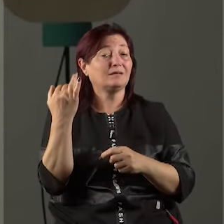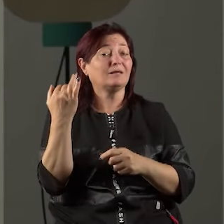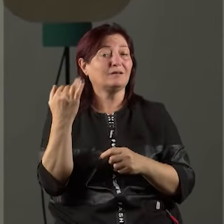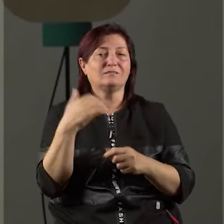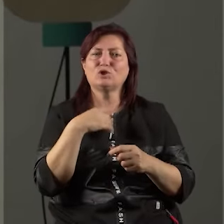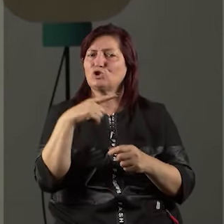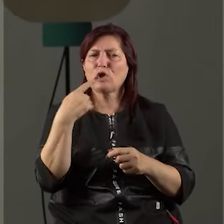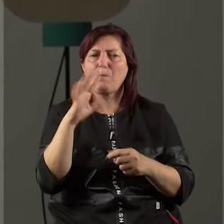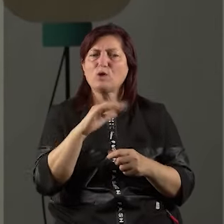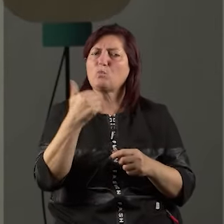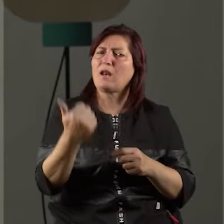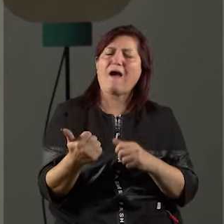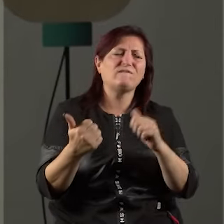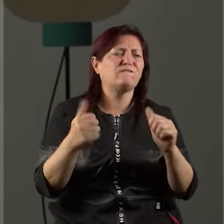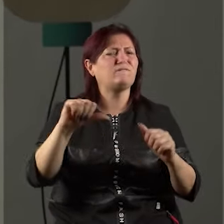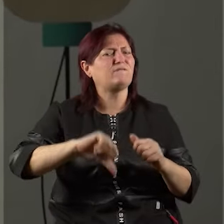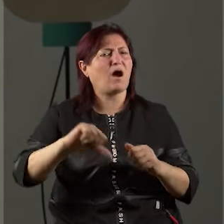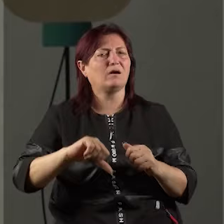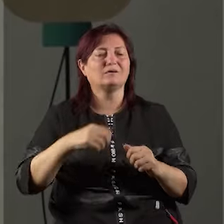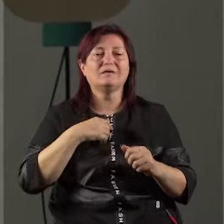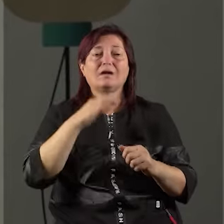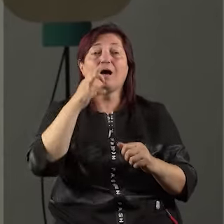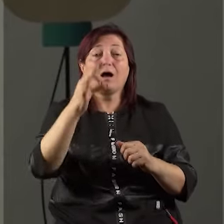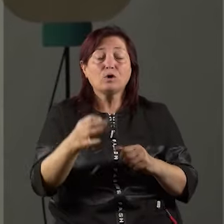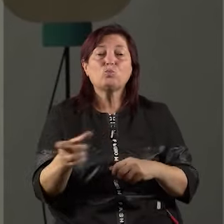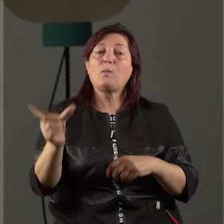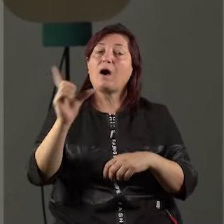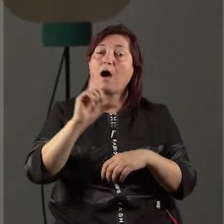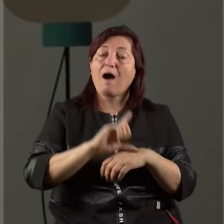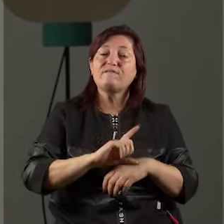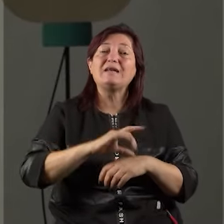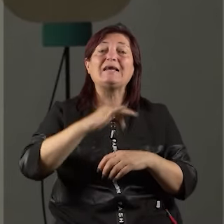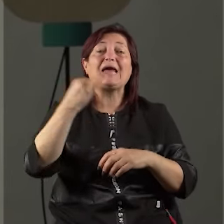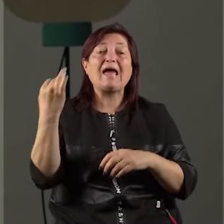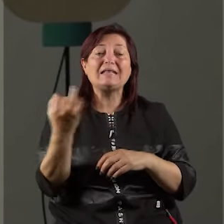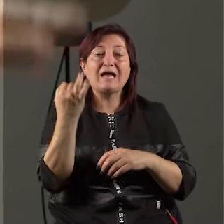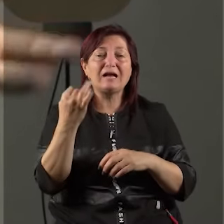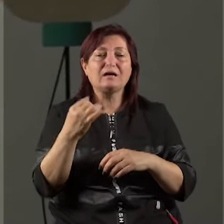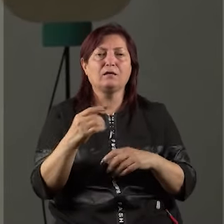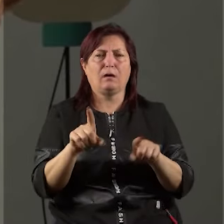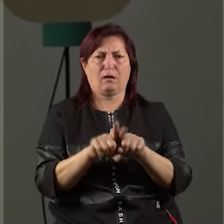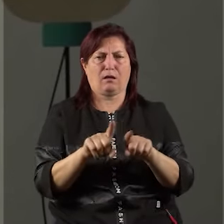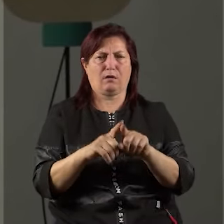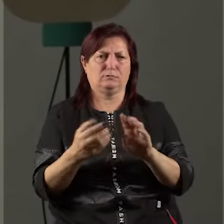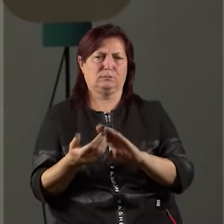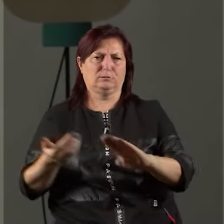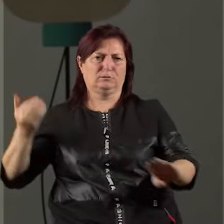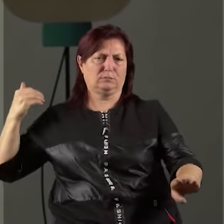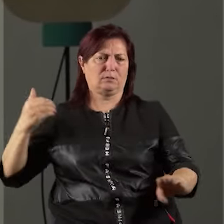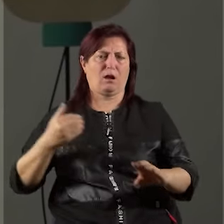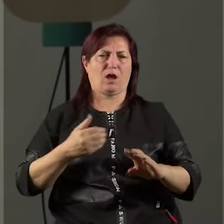ասում լավ կամ վատ, ես ասում եմ ավելի հետաքրքիր է, քան դրանից առաջվա, ասենք 50